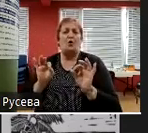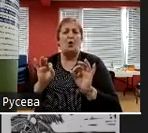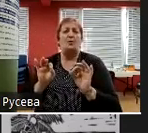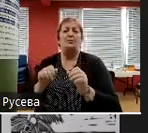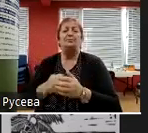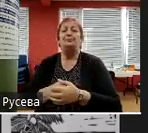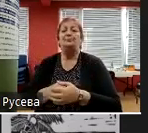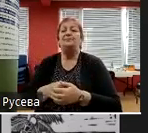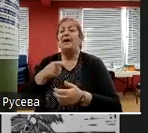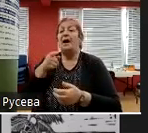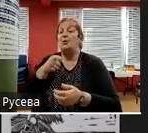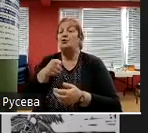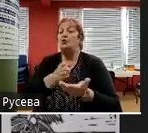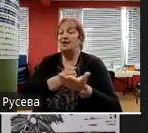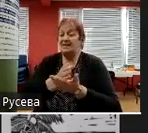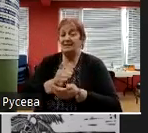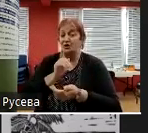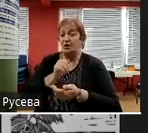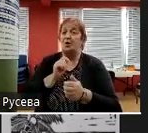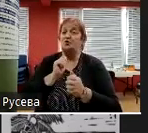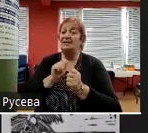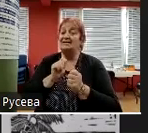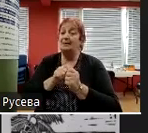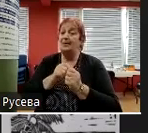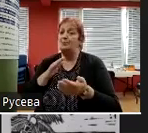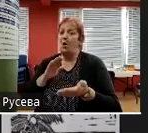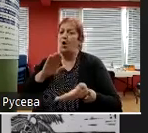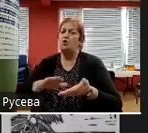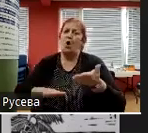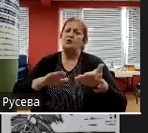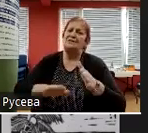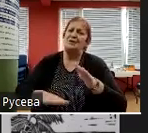че по този начин може да си направите